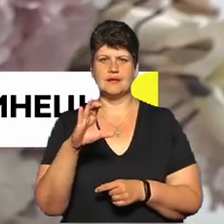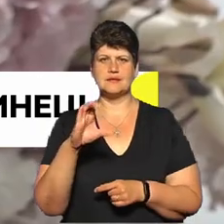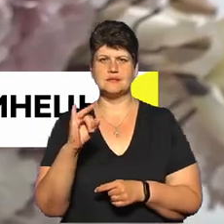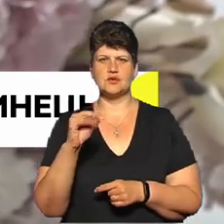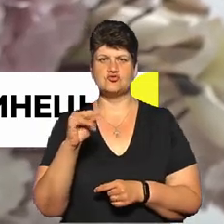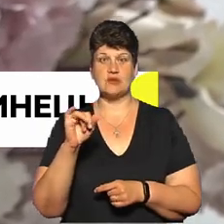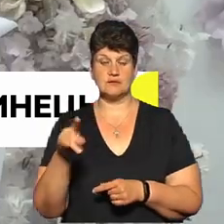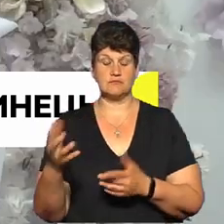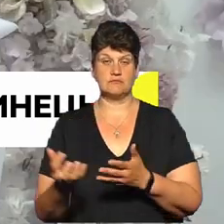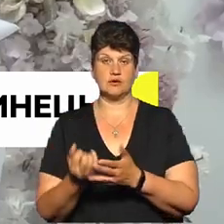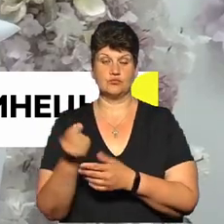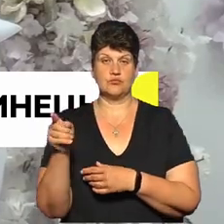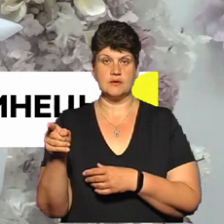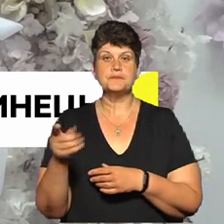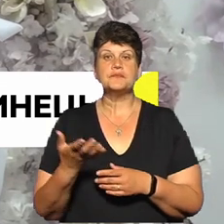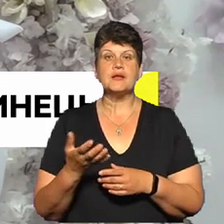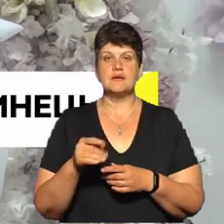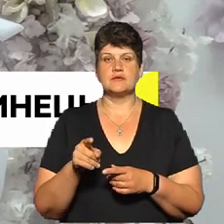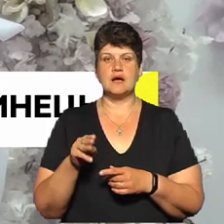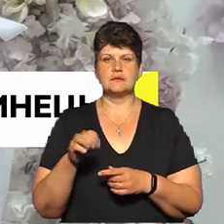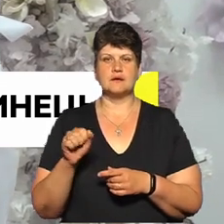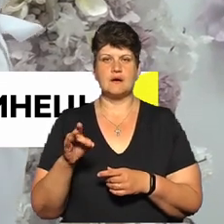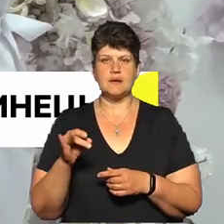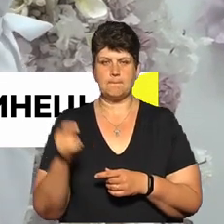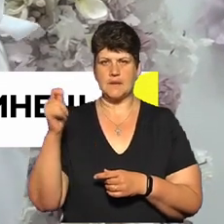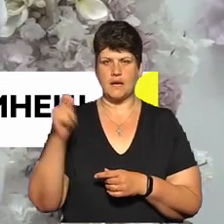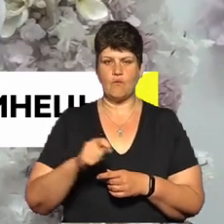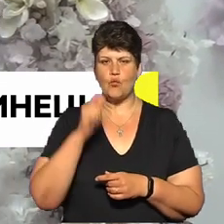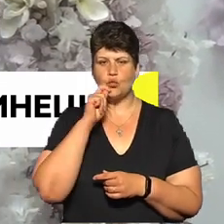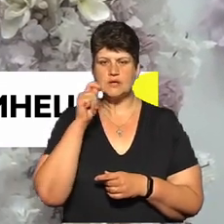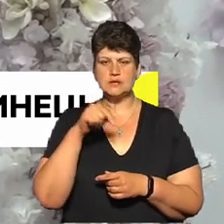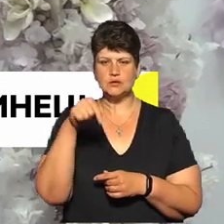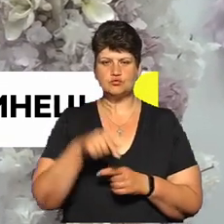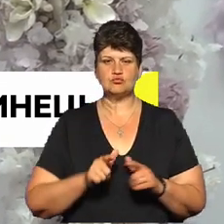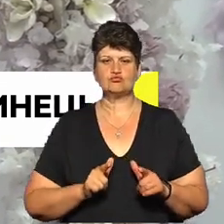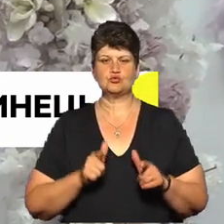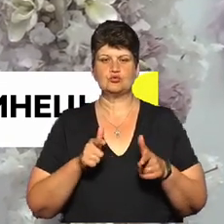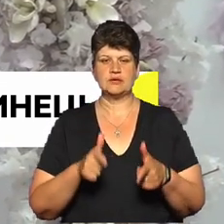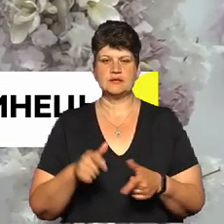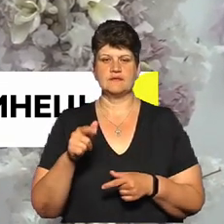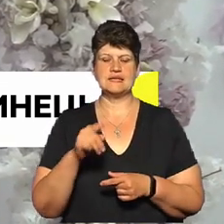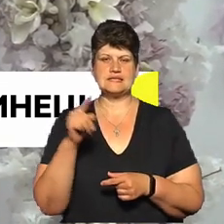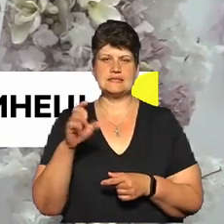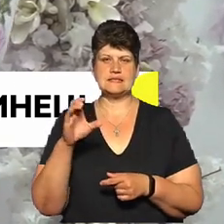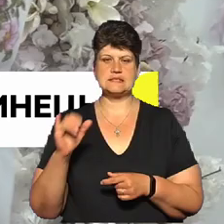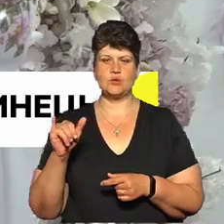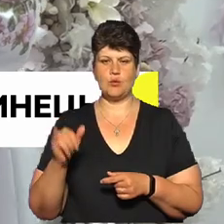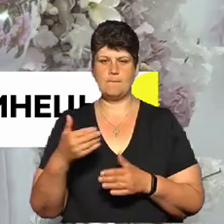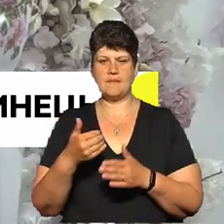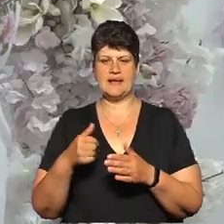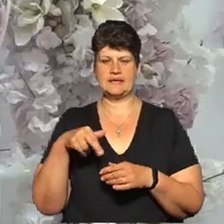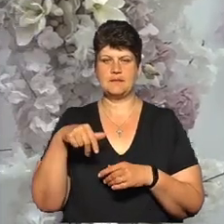Аргентинець Алехандро Тартаглія приїхав до України, щоб вступити до лав ЗСУ. Перед тим, як піти на фронт,